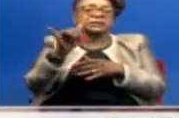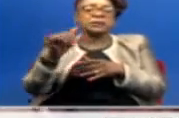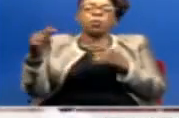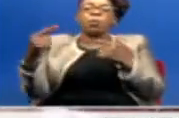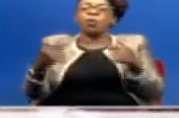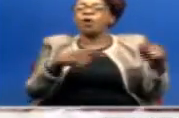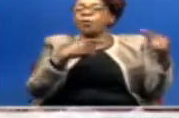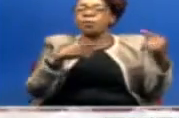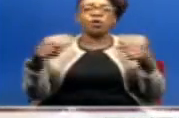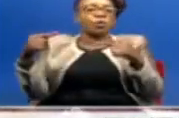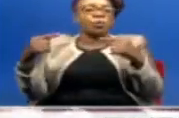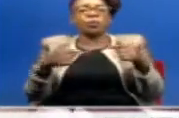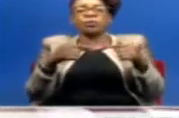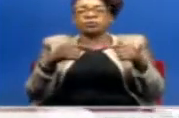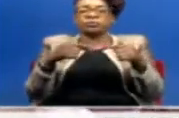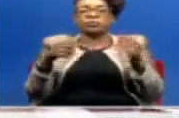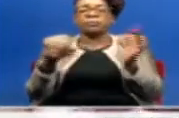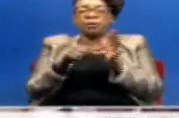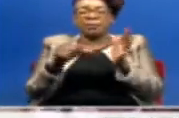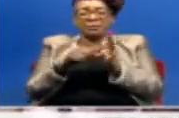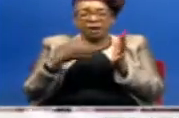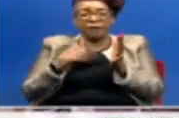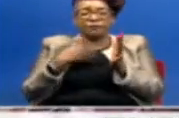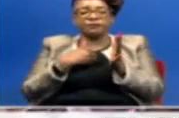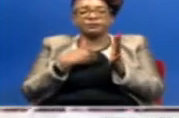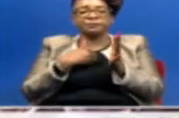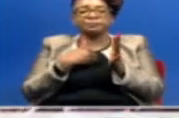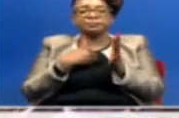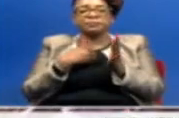ya fujo, na ni mahali ya watu inaharibiwa,